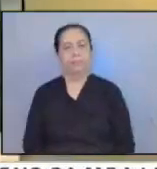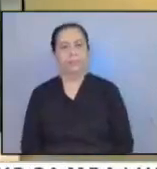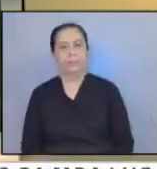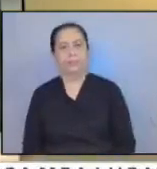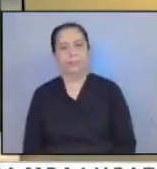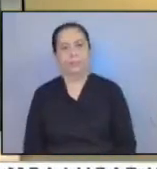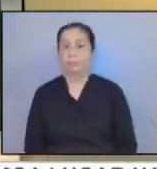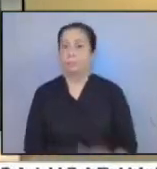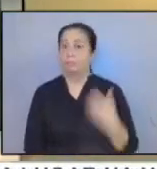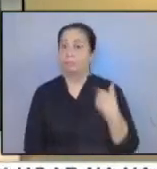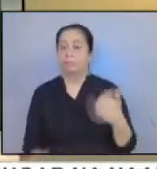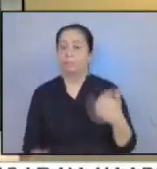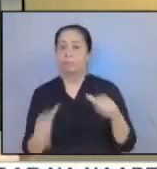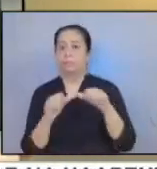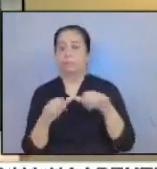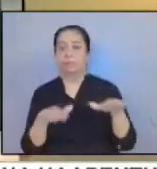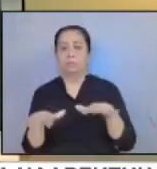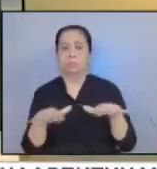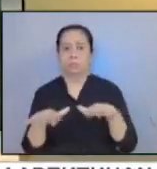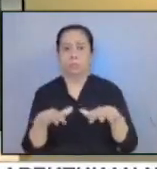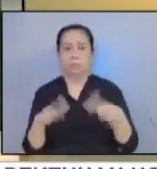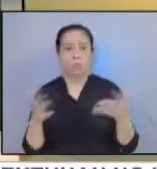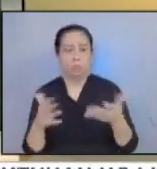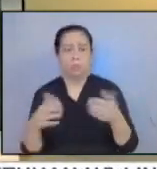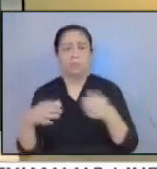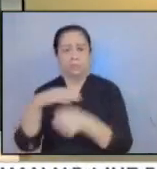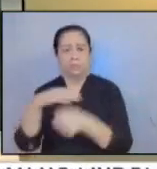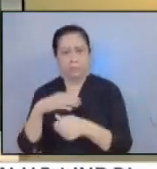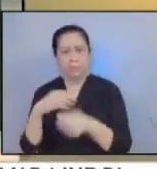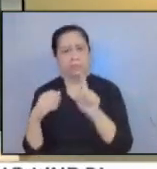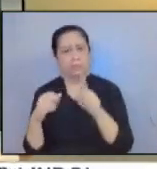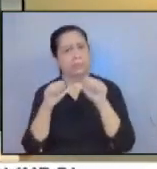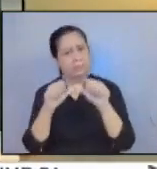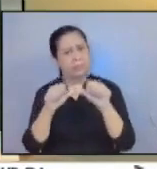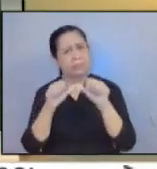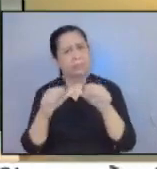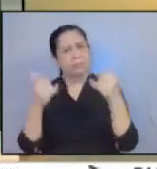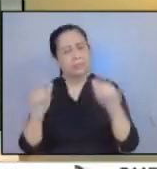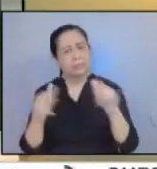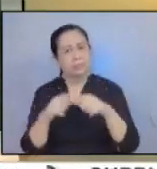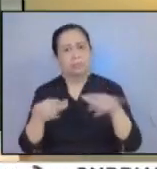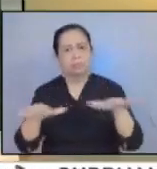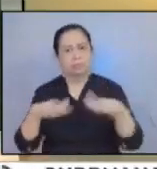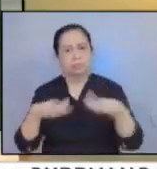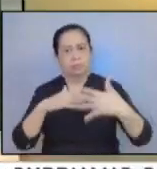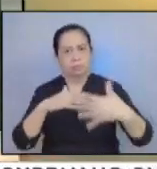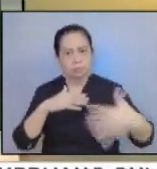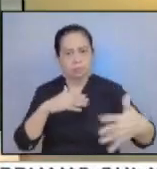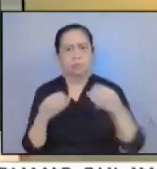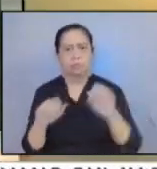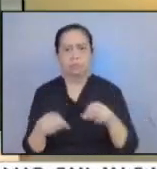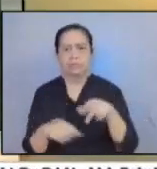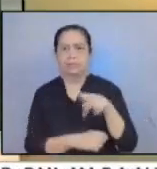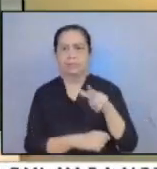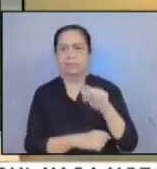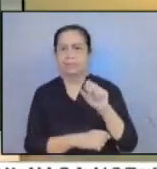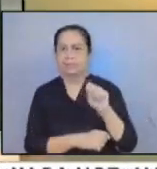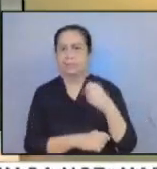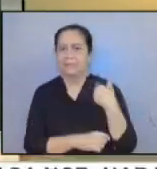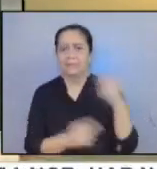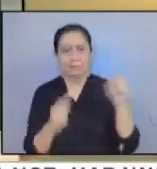Wala pa rin tigil ang pagyanig ng lupa sa Abra. Katunayan, tuloy-tuloy pa rin ang aftershocks na naitatala ng FIVOX doon hanggang